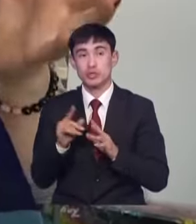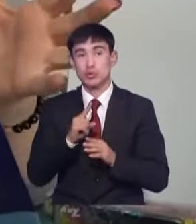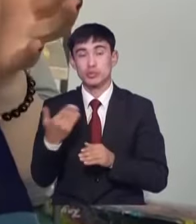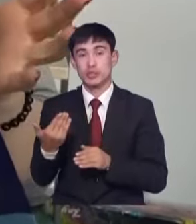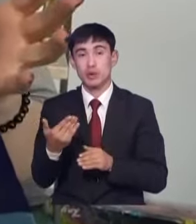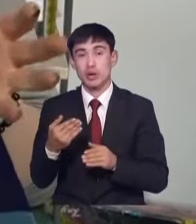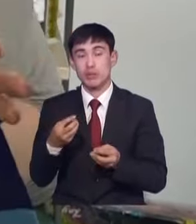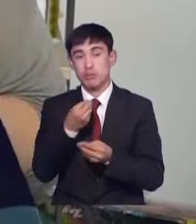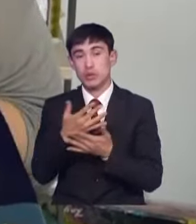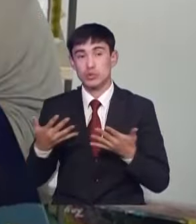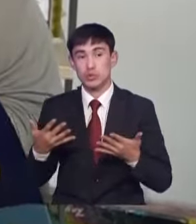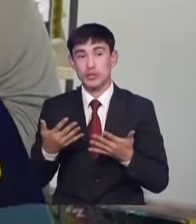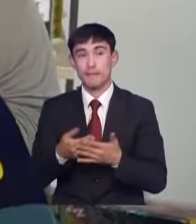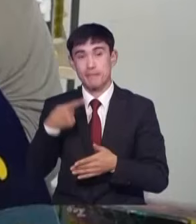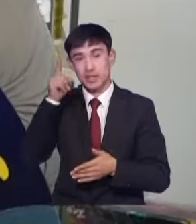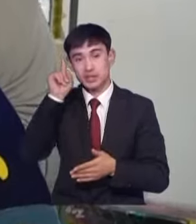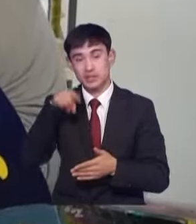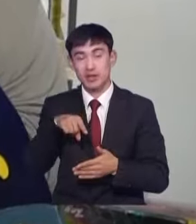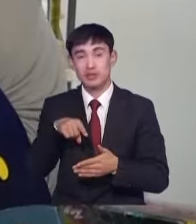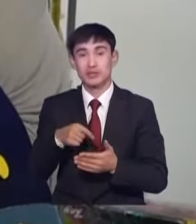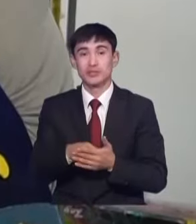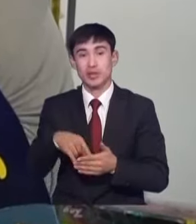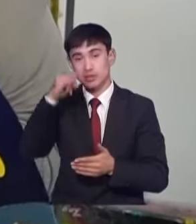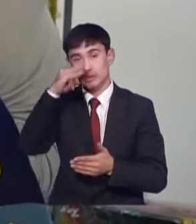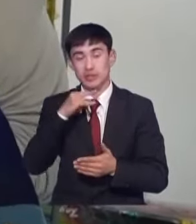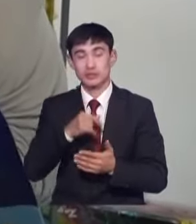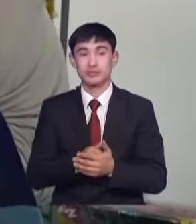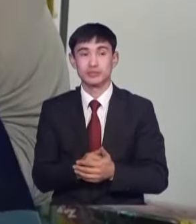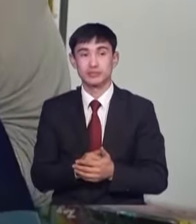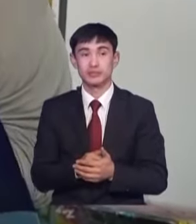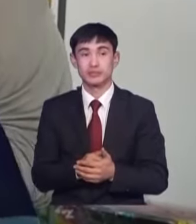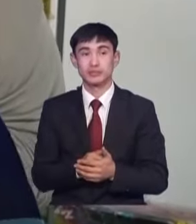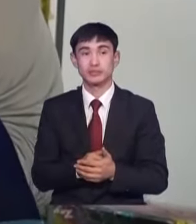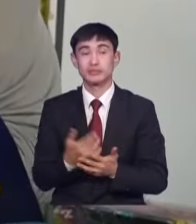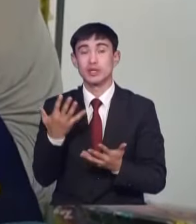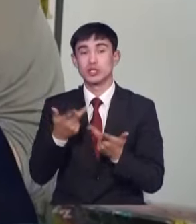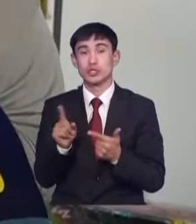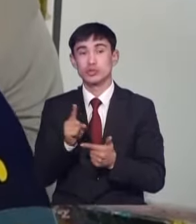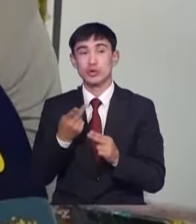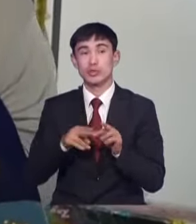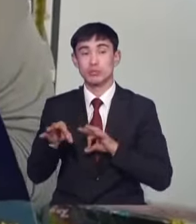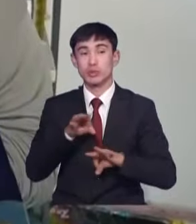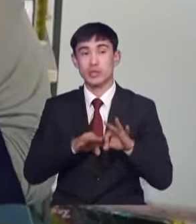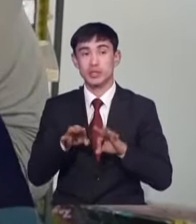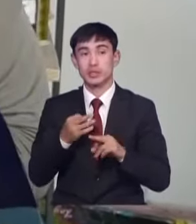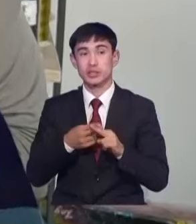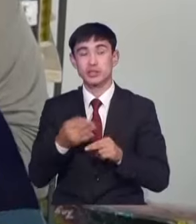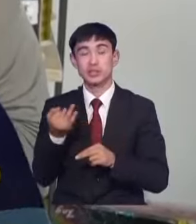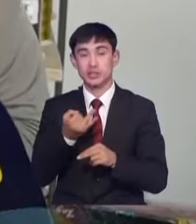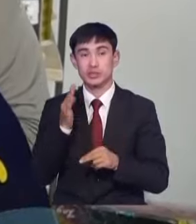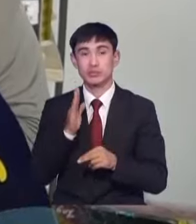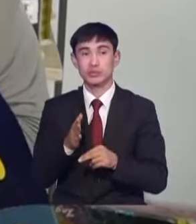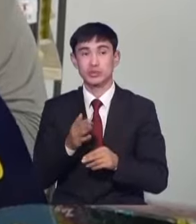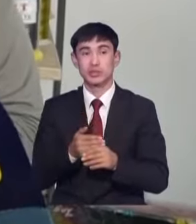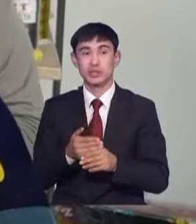тебя как продукт зна Казахстан Поэтому я считаю что Данный проект это очень интересно